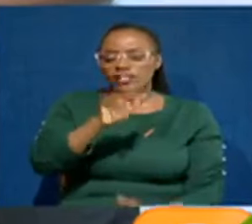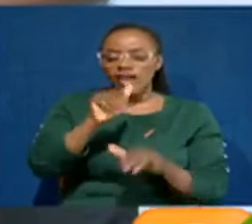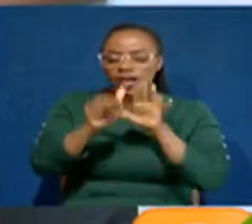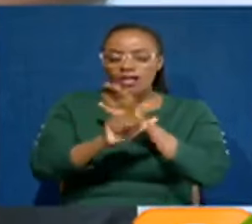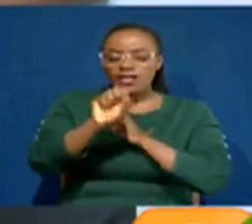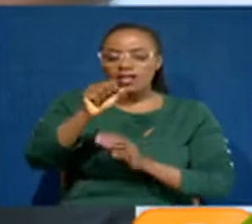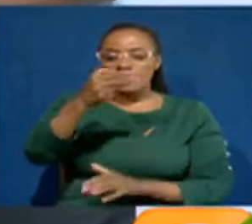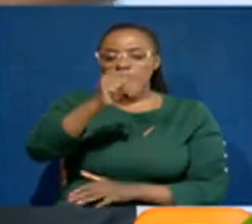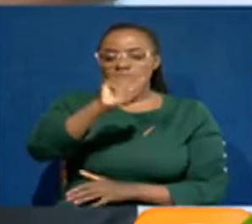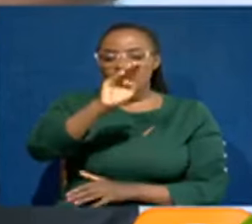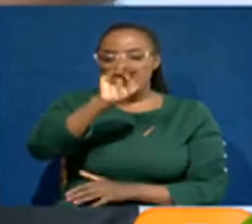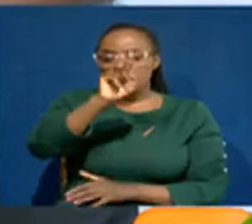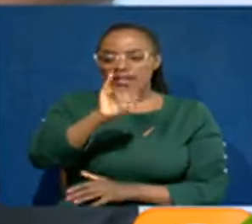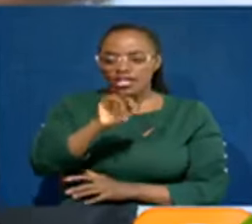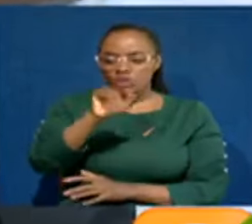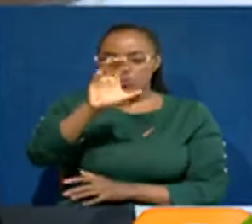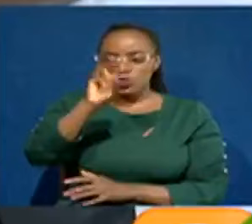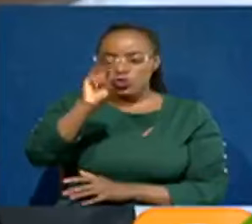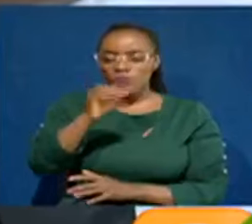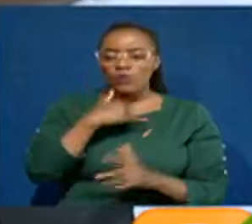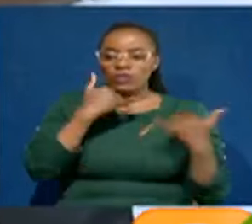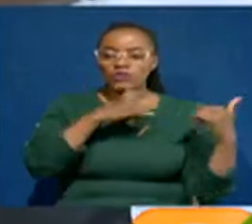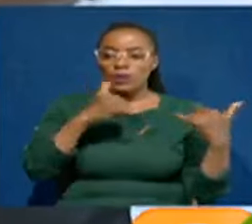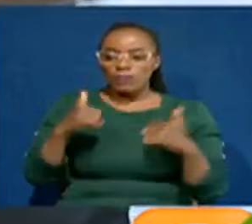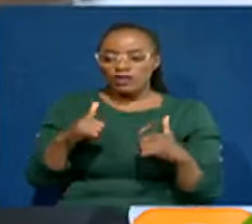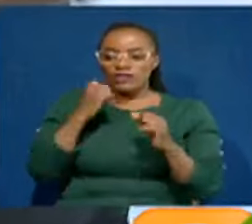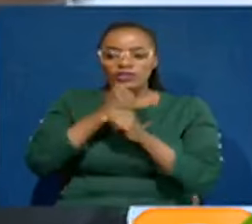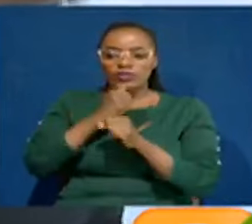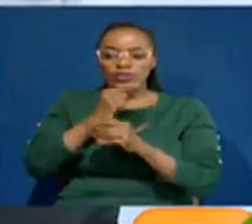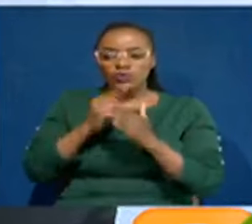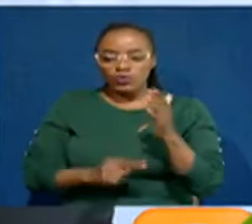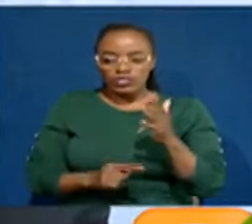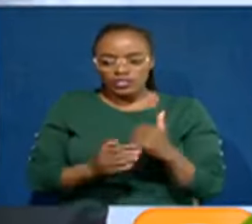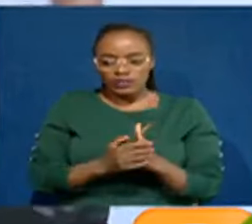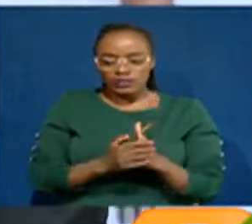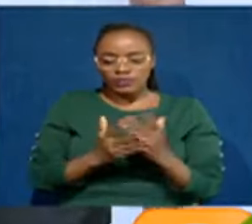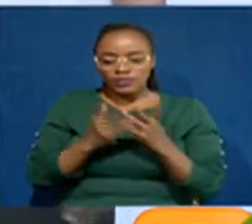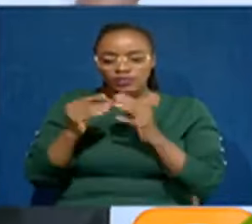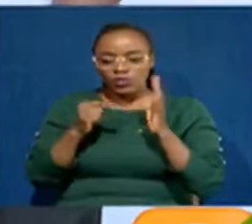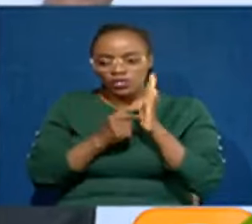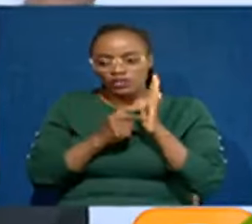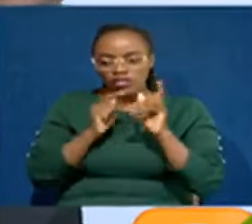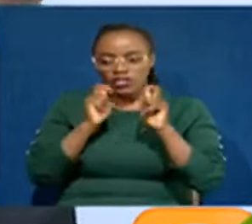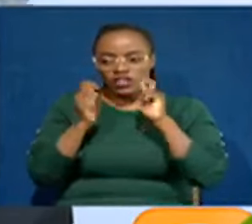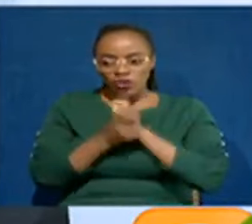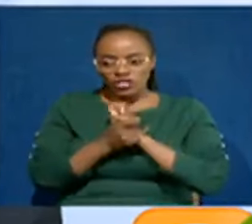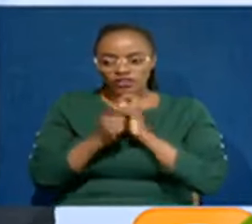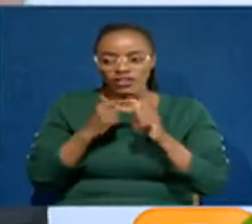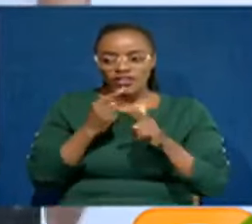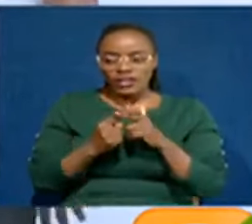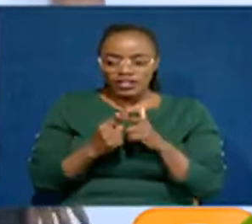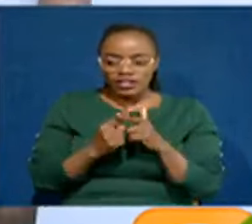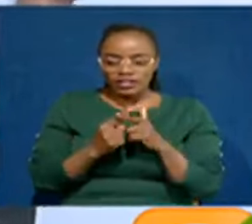Shabiki.com. Anataka kucheza Avieta. Unafanya namna gani? Unaenda tu kwa Convert Chiefs.